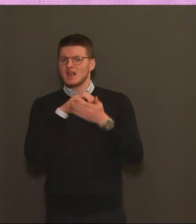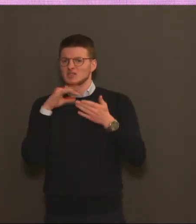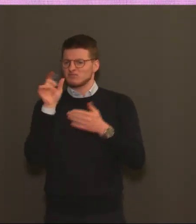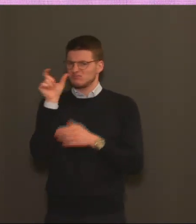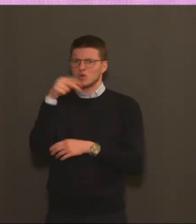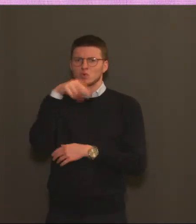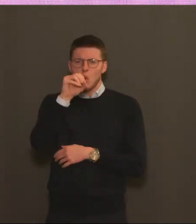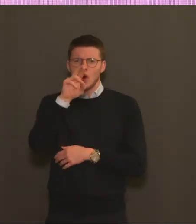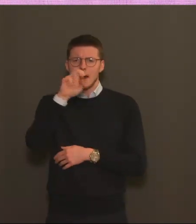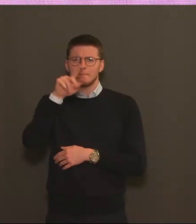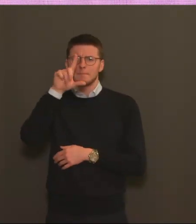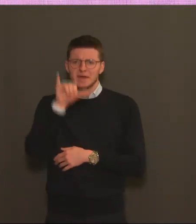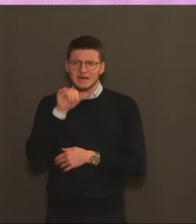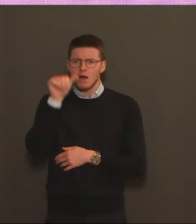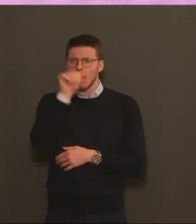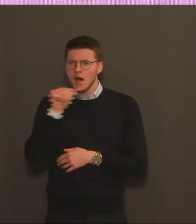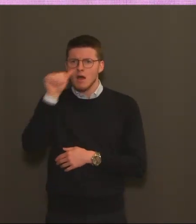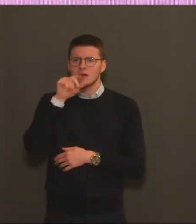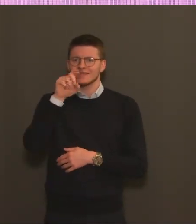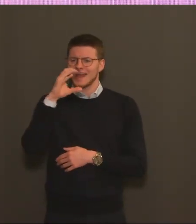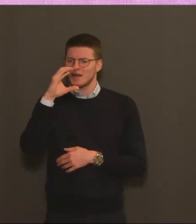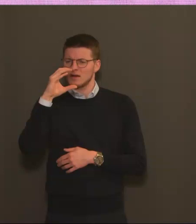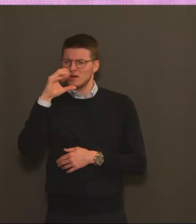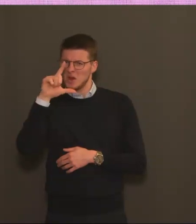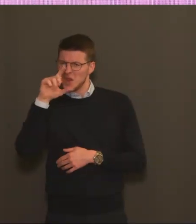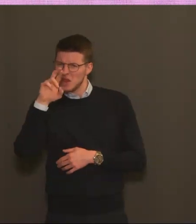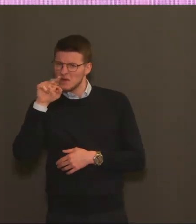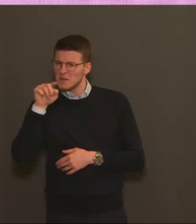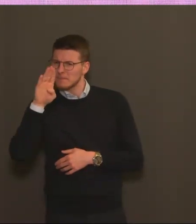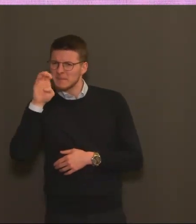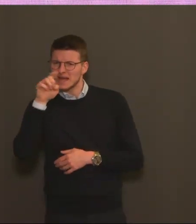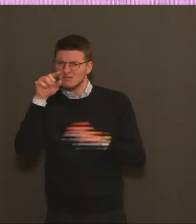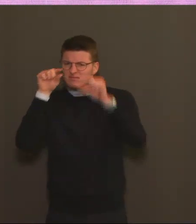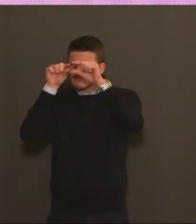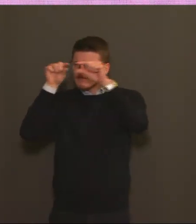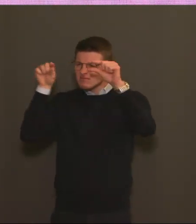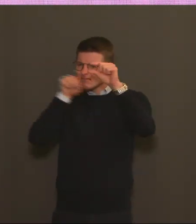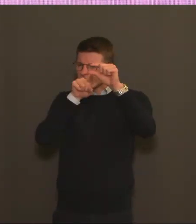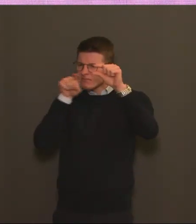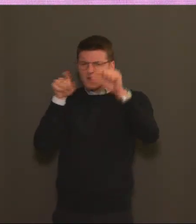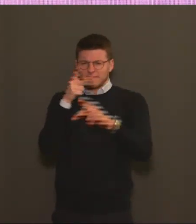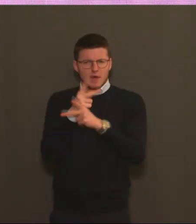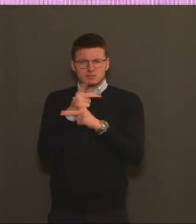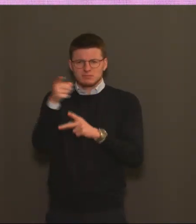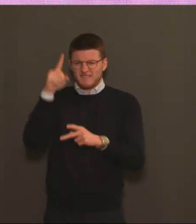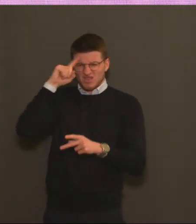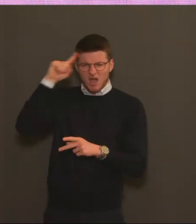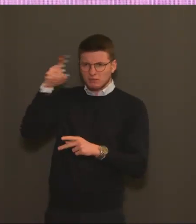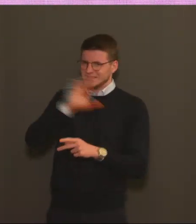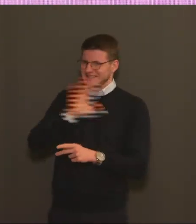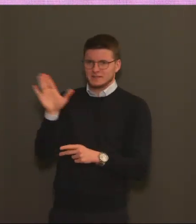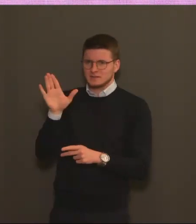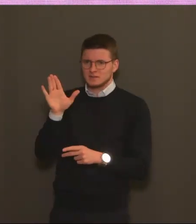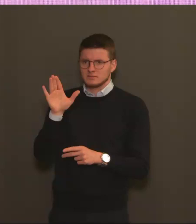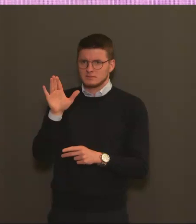noreply@dockler.be. Controleer dus zeker de afzender van de uitnodiging per mail.